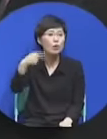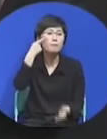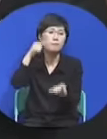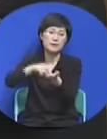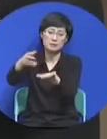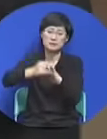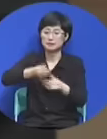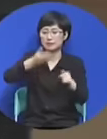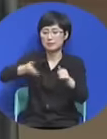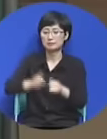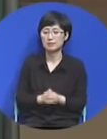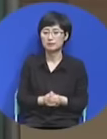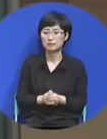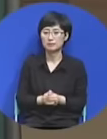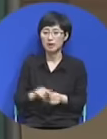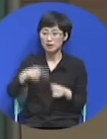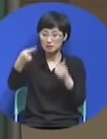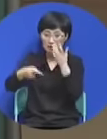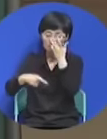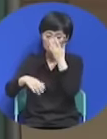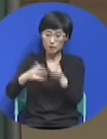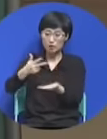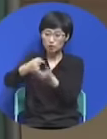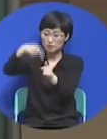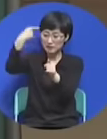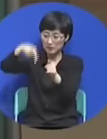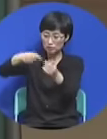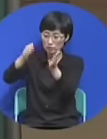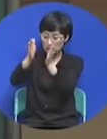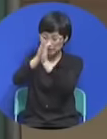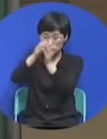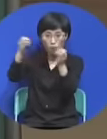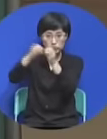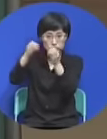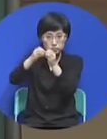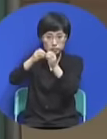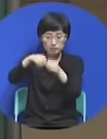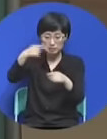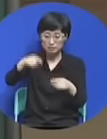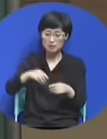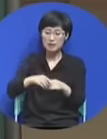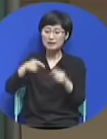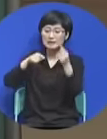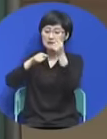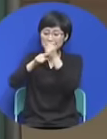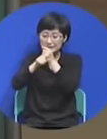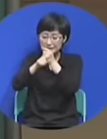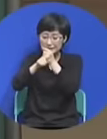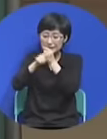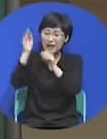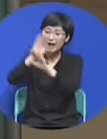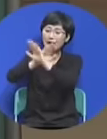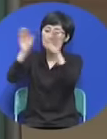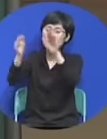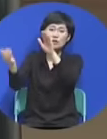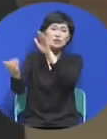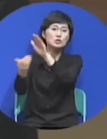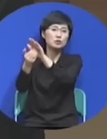愿你们今天仔细听，应该在神的面前找出真实的。 그 다음에 뜻이 하늘인가지 땅에서 그 말을 하나님의 뜻이 무엇인가를 묻는 게 기도요.